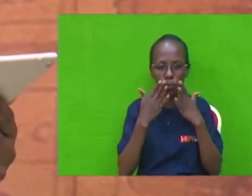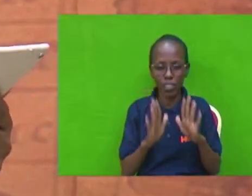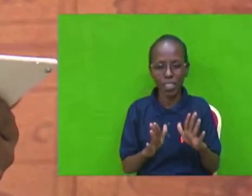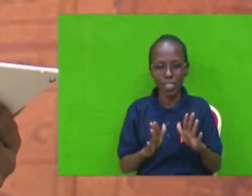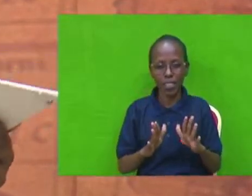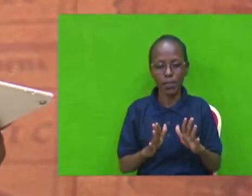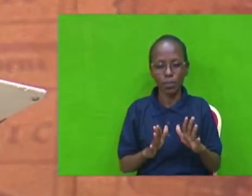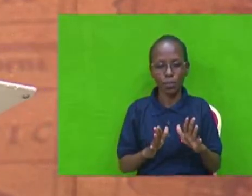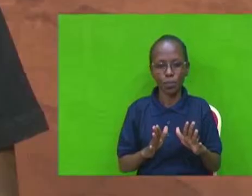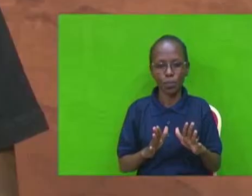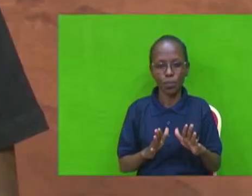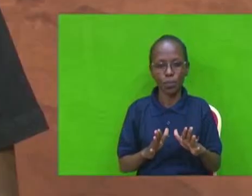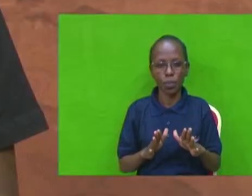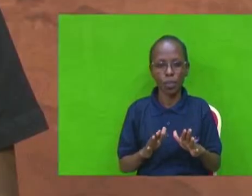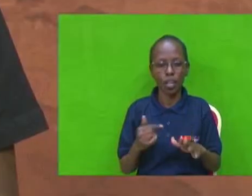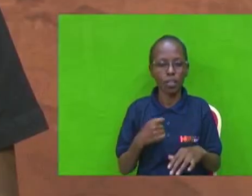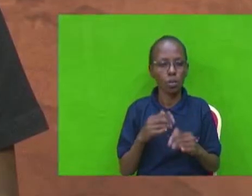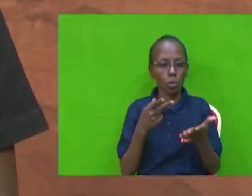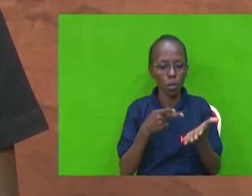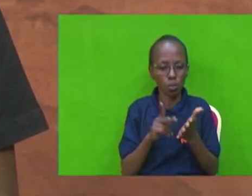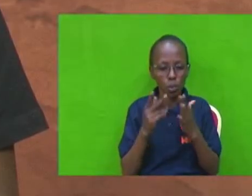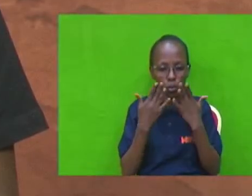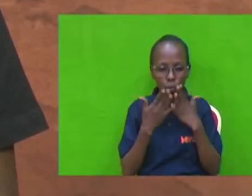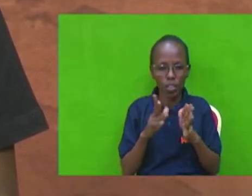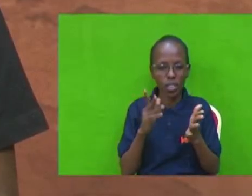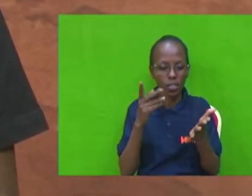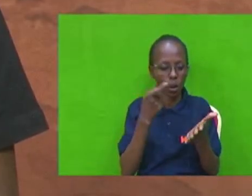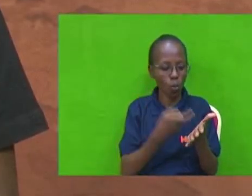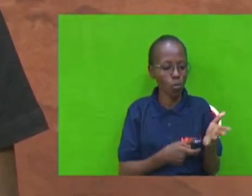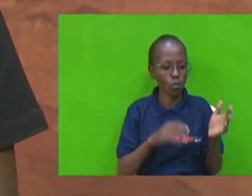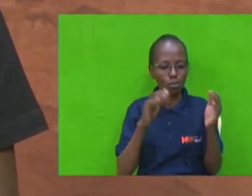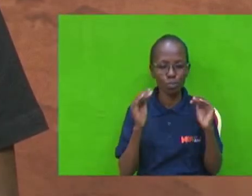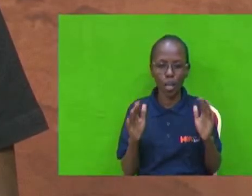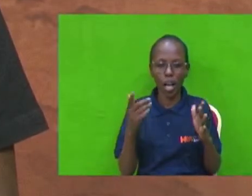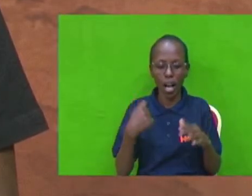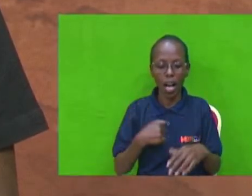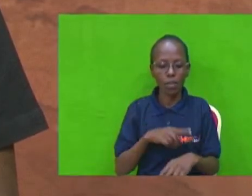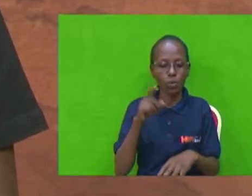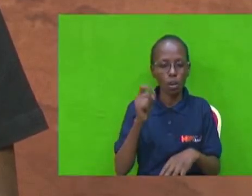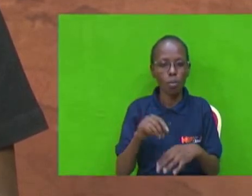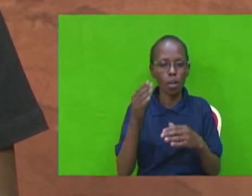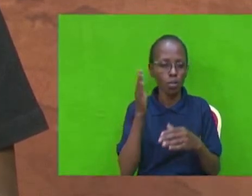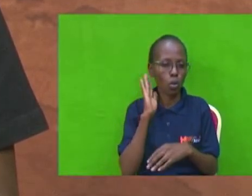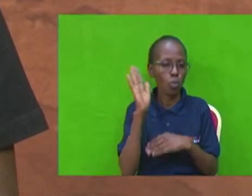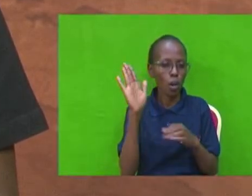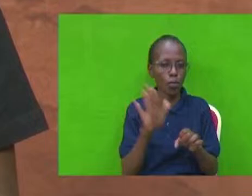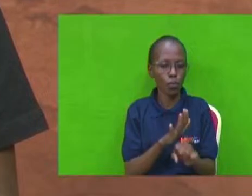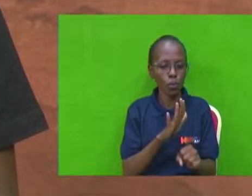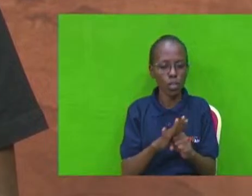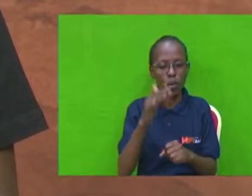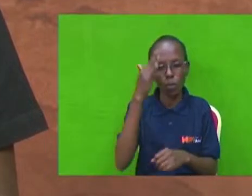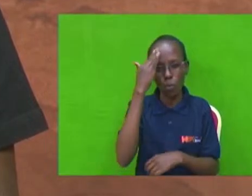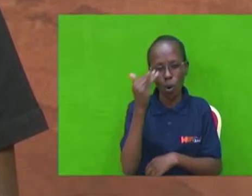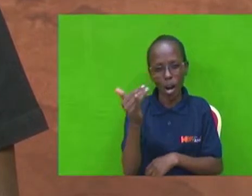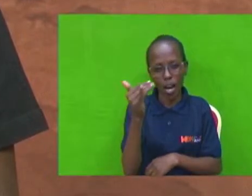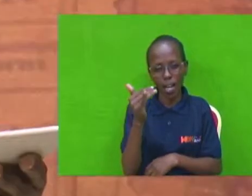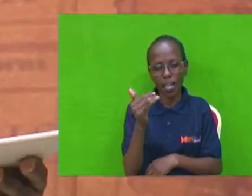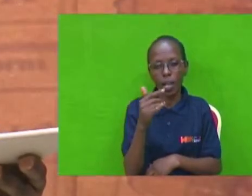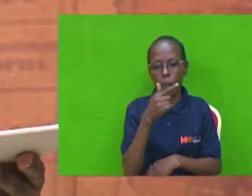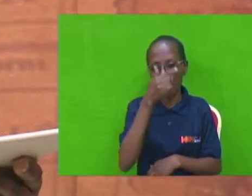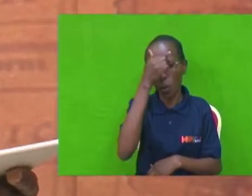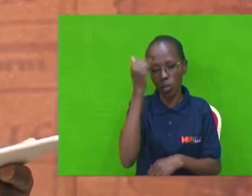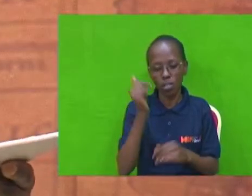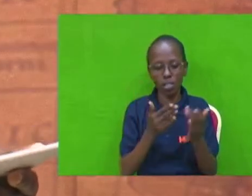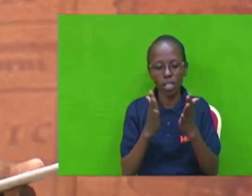Unaona? Sisi pia tulinunuliwa tena kwa thamani kubwa. Kweli. Sasa lazima tutii kikamilifu. Kwa sababu ya nini? Mtumwa yeye